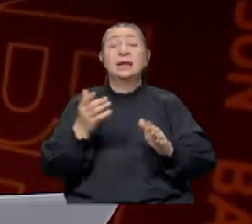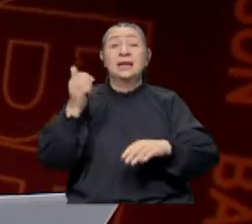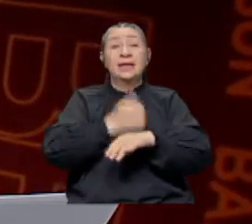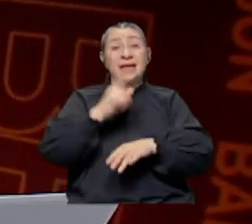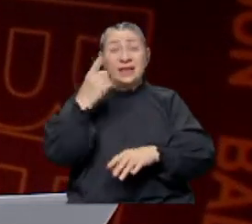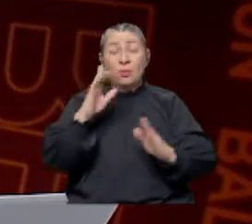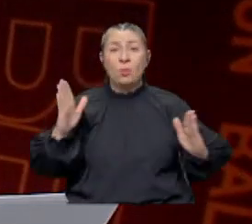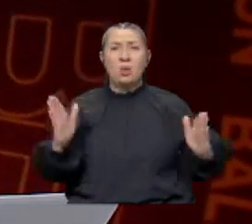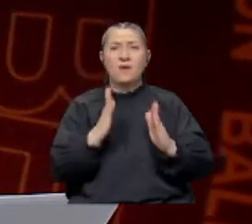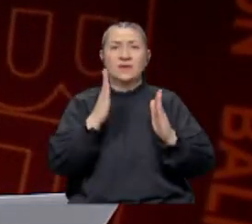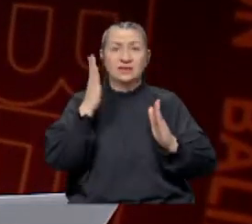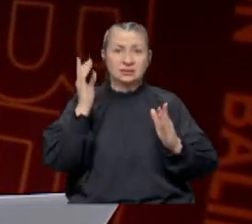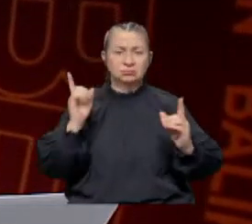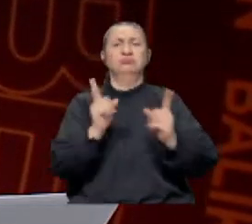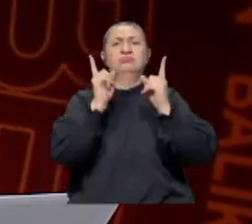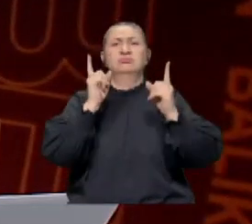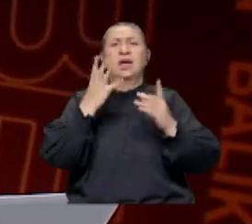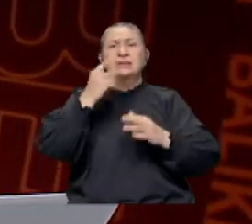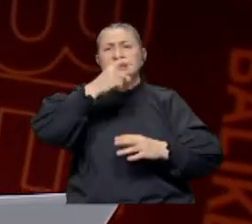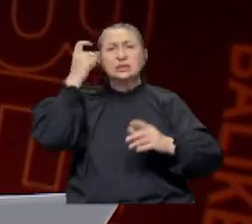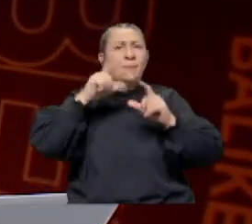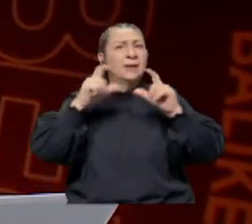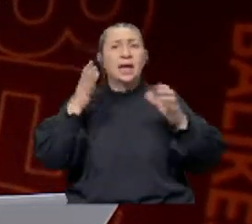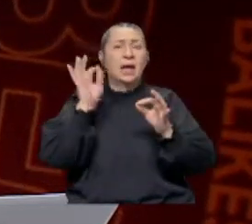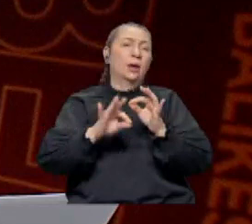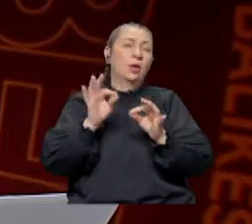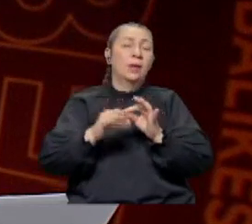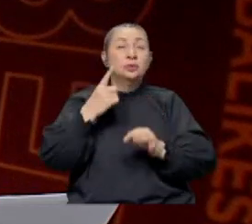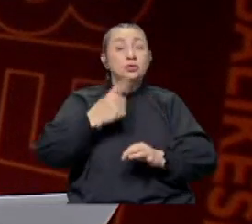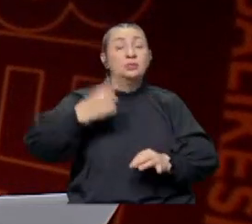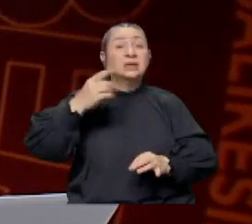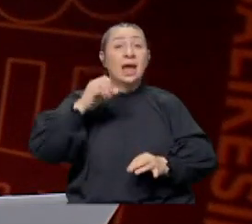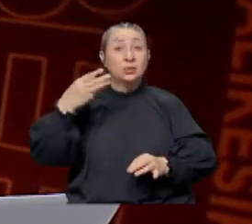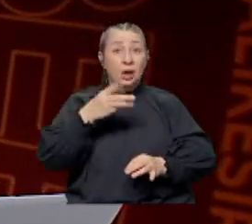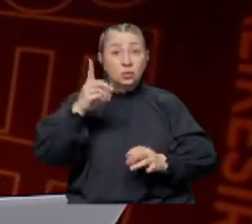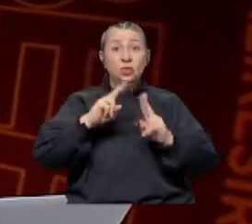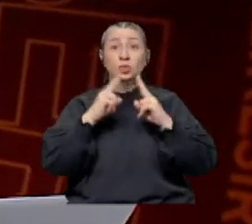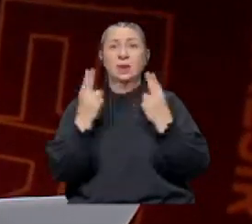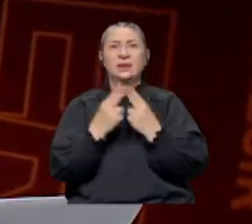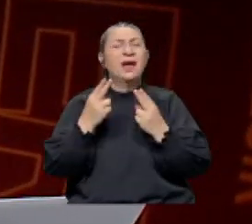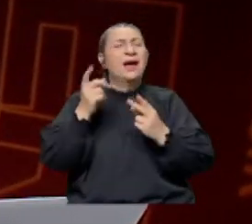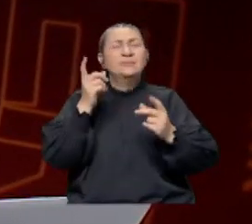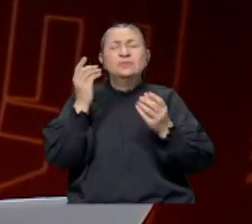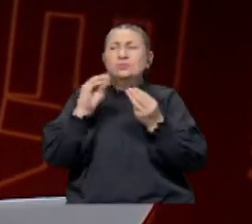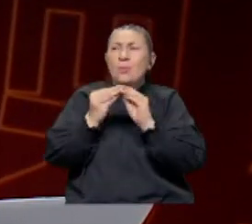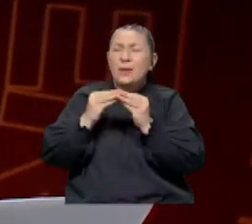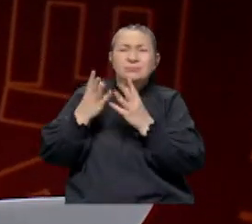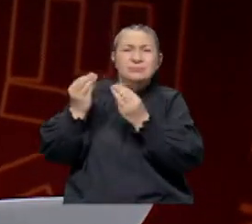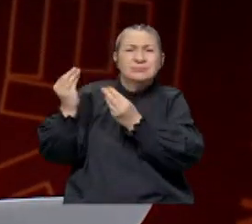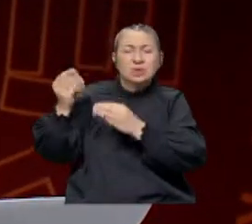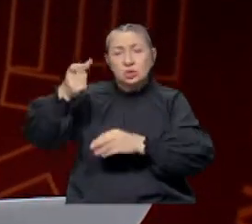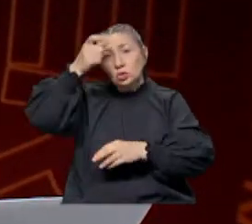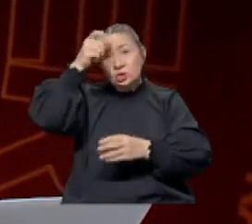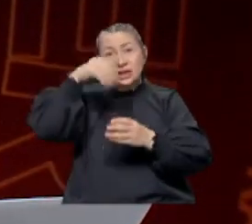İktidarla muhalefeti karşı karşıya getiren en sıcak başlık ekonomi. Cumhurbaşkanı Erdoğan dünyadaki olumsuz tabloya karşın Türkiye